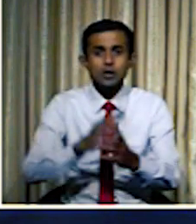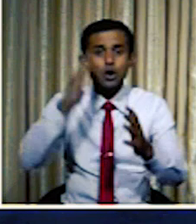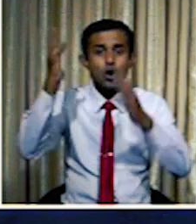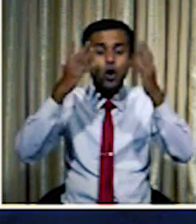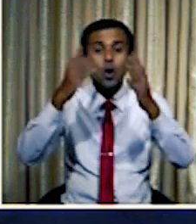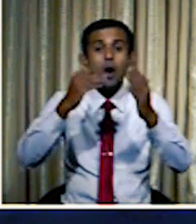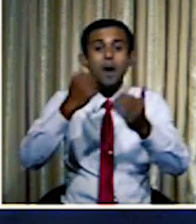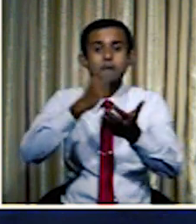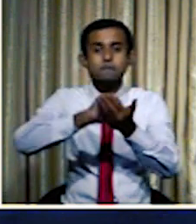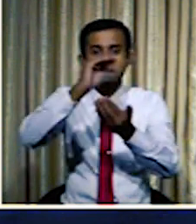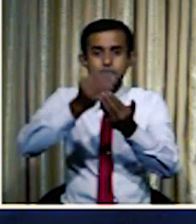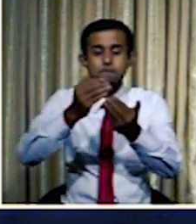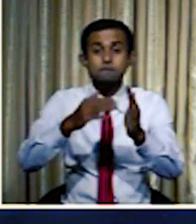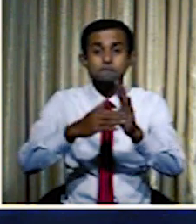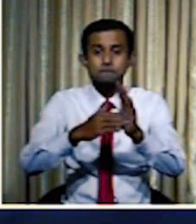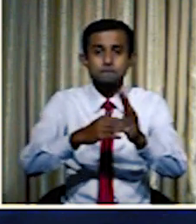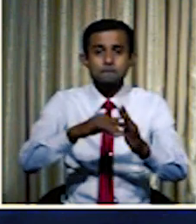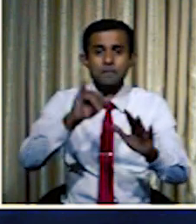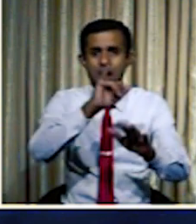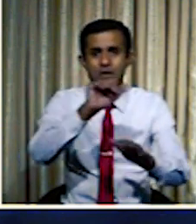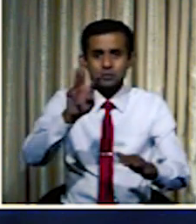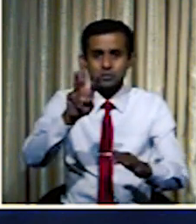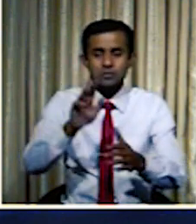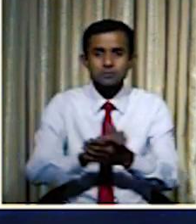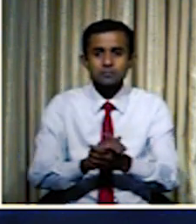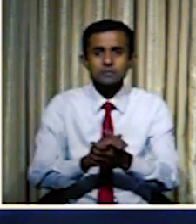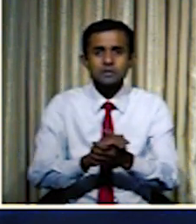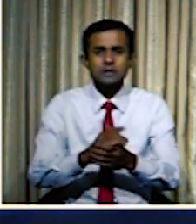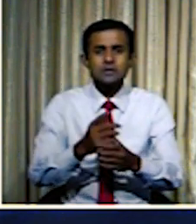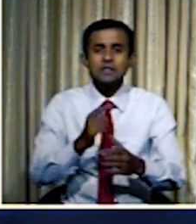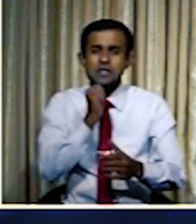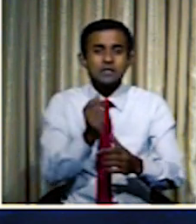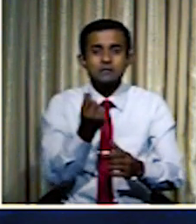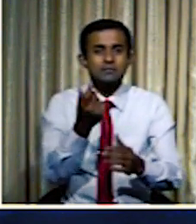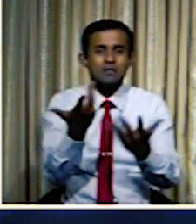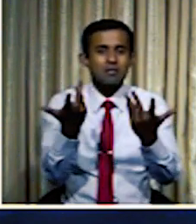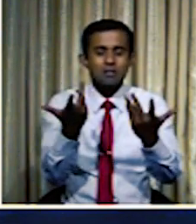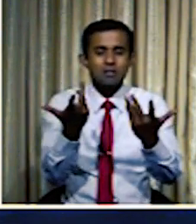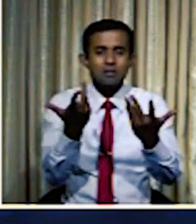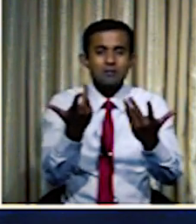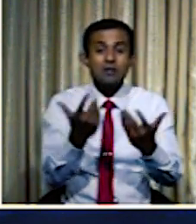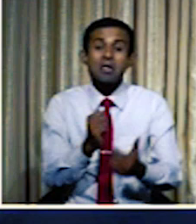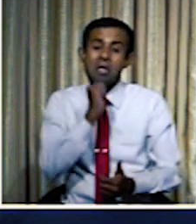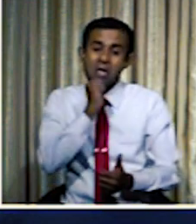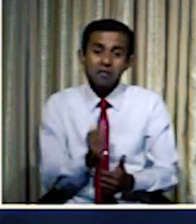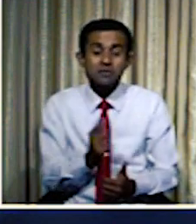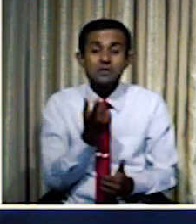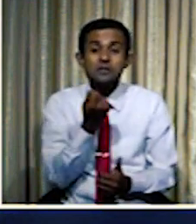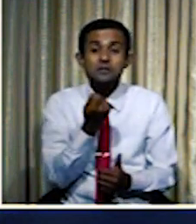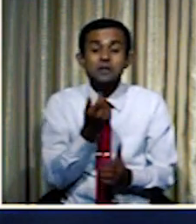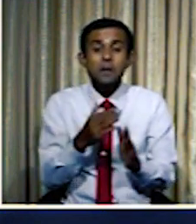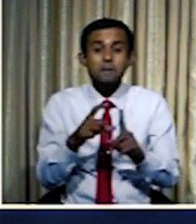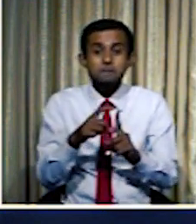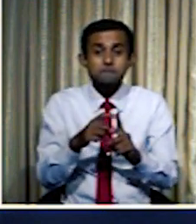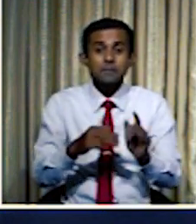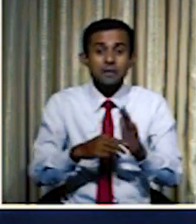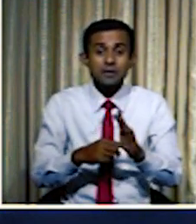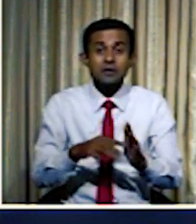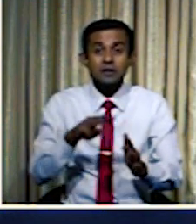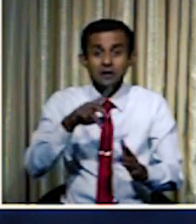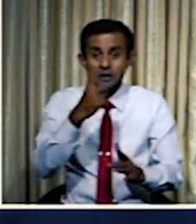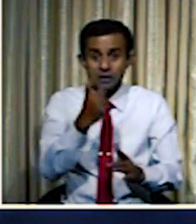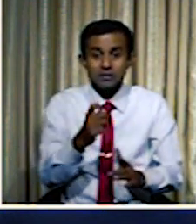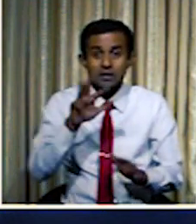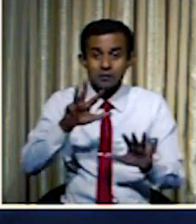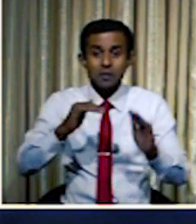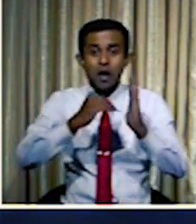ජාත්‍යන්තර මූල අරමුදල් රිසර්ව් තියෙනවා ඩොලර් මිලියන 63ක් ඒව ද්‍රවශීලී නෑ. එතකොට අර ඇත්තට තියෙන ඩොලර් මිලියන 109න් මේ ගාන